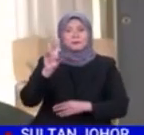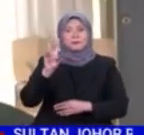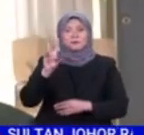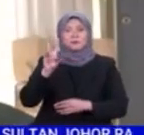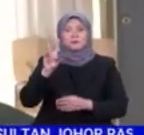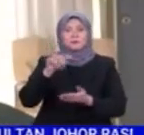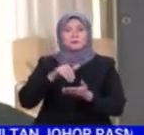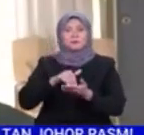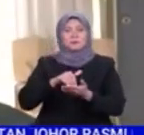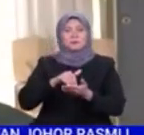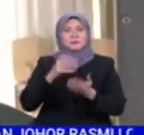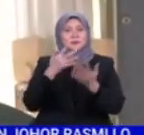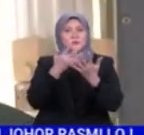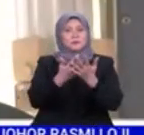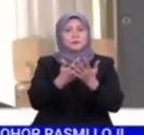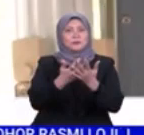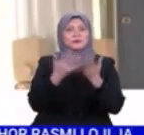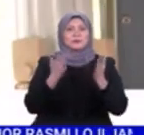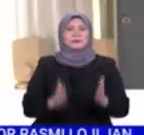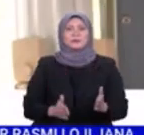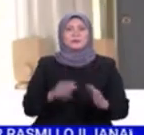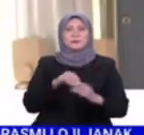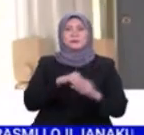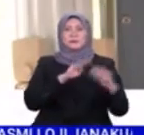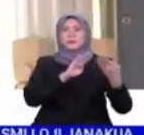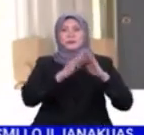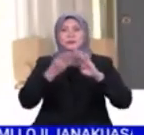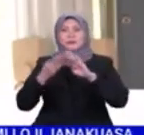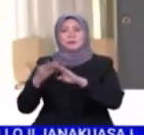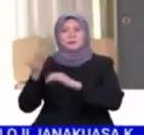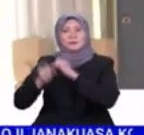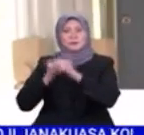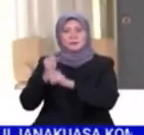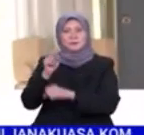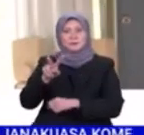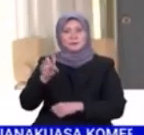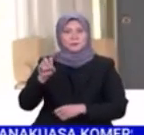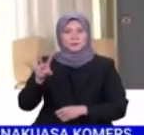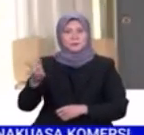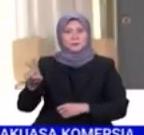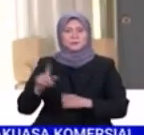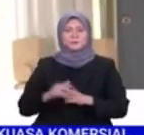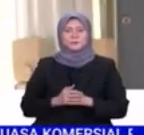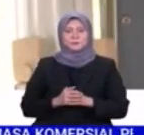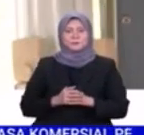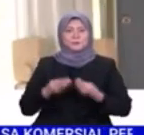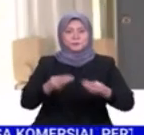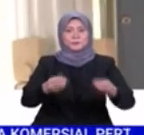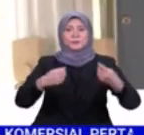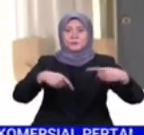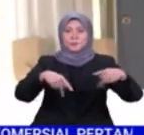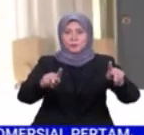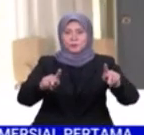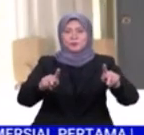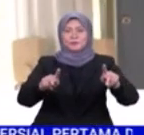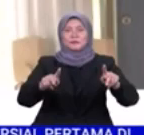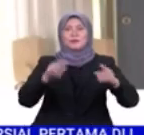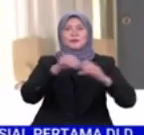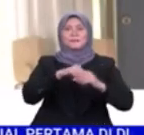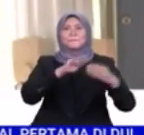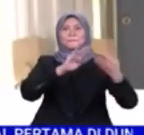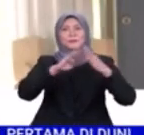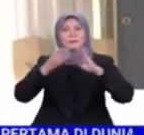banduan menjalani pemulihan dalam komuniti pada tahun 2021. Melalui peluang yang diberikan di dalam